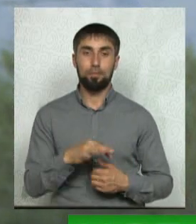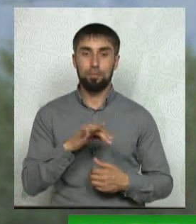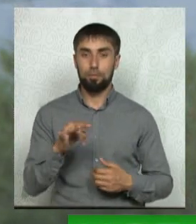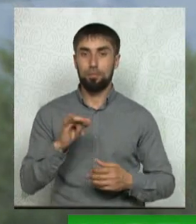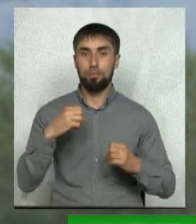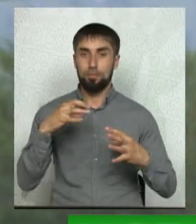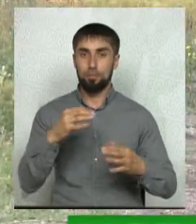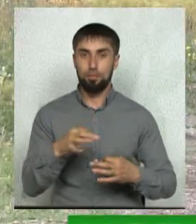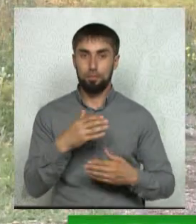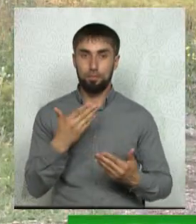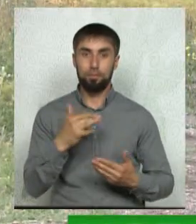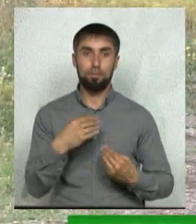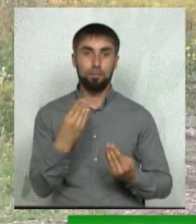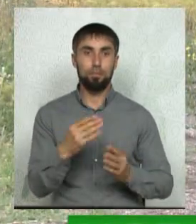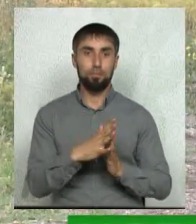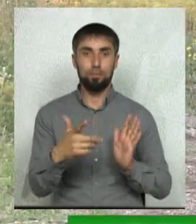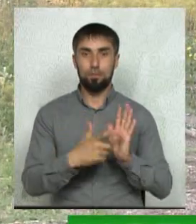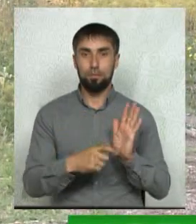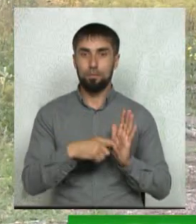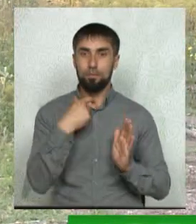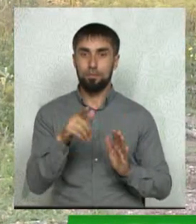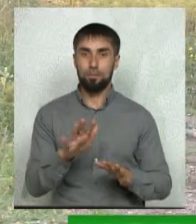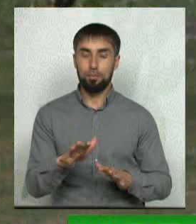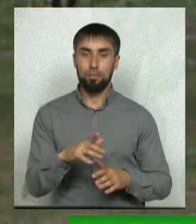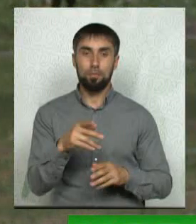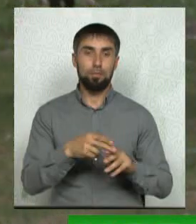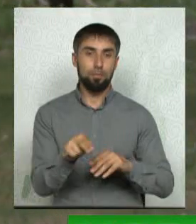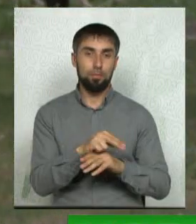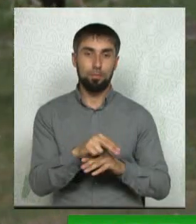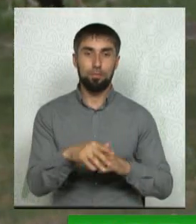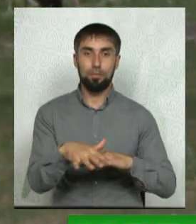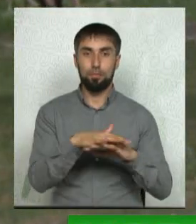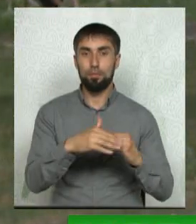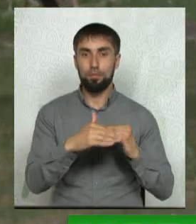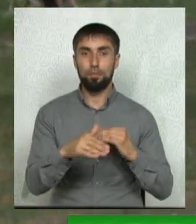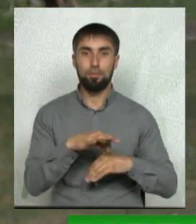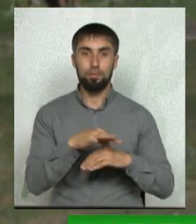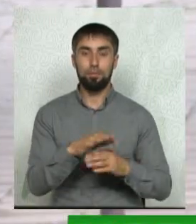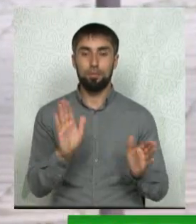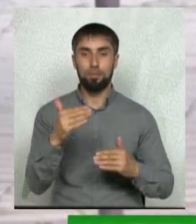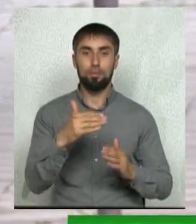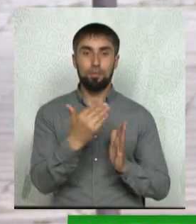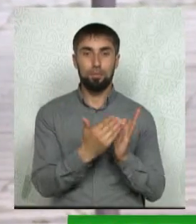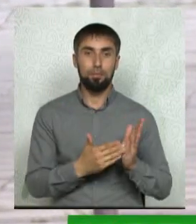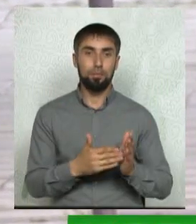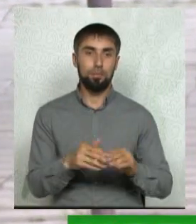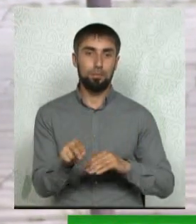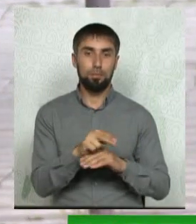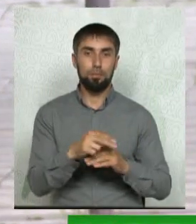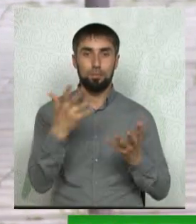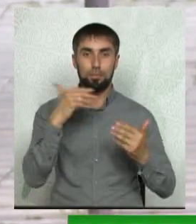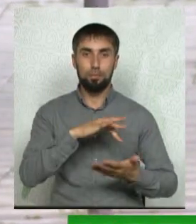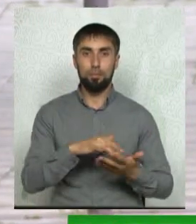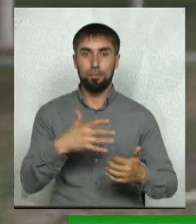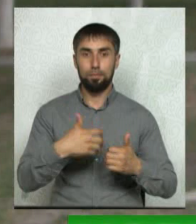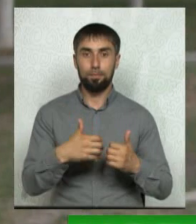тротуаров, освещения. Отдано более 700 голосов. Преобразование общественных территорий пройдут в рамках программы формирования комфортной